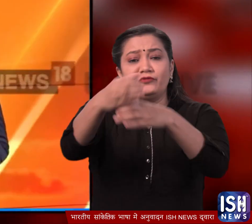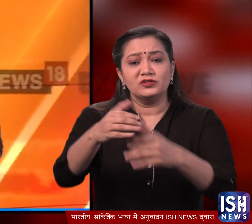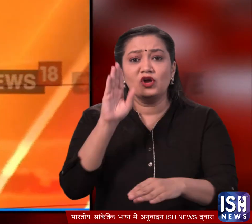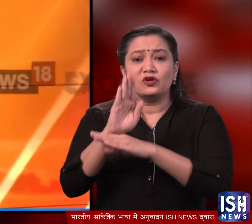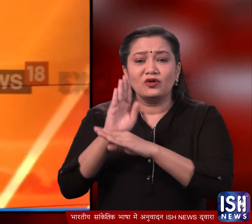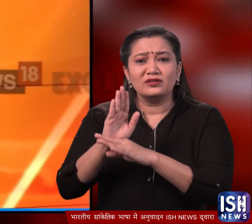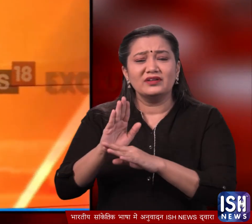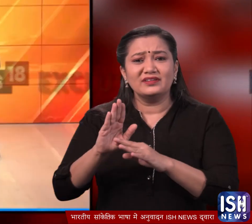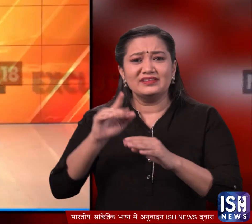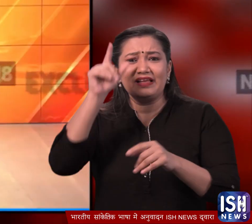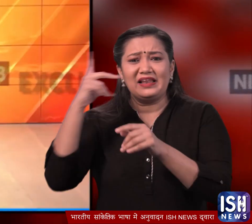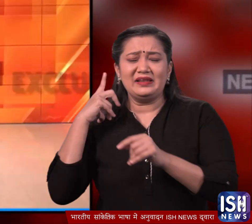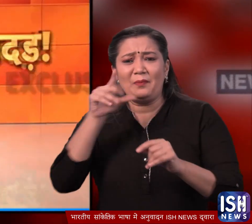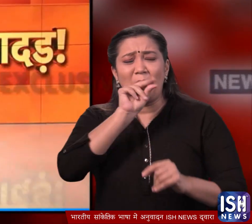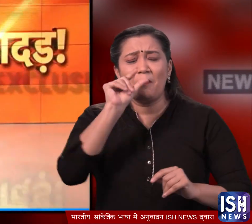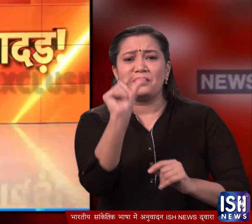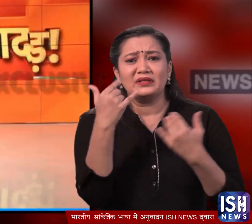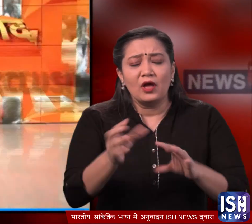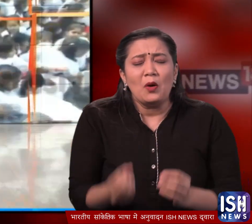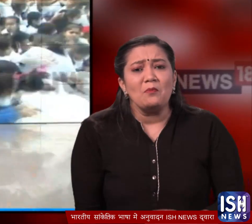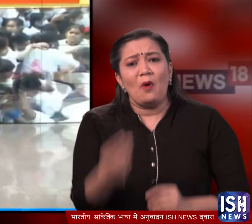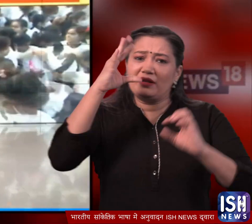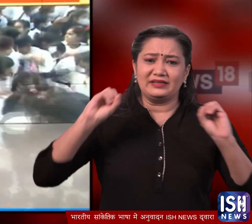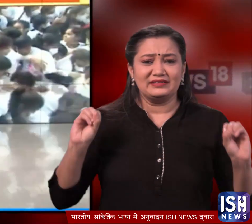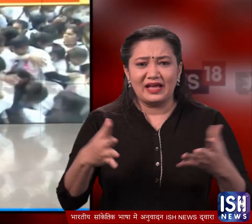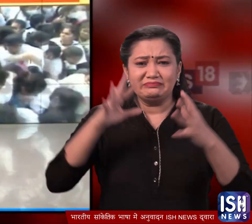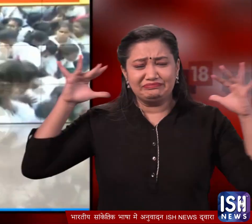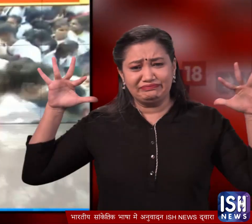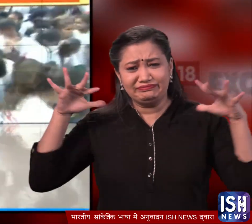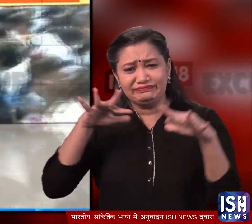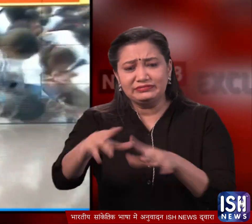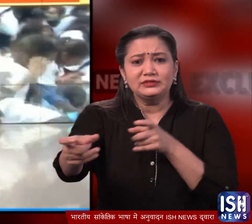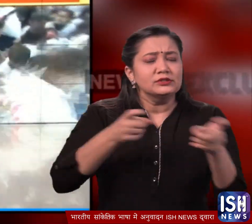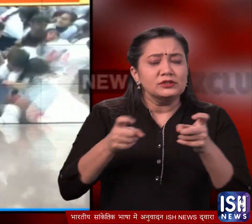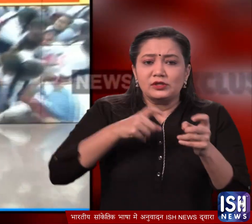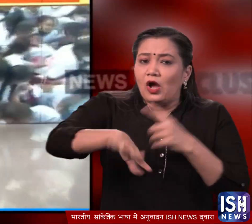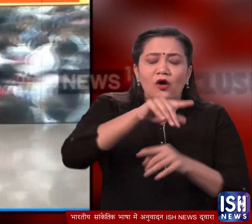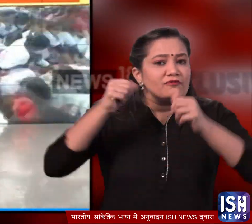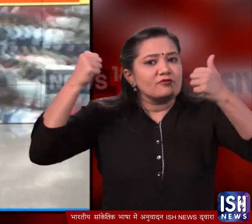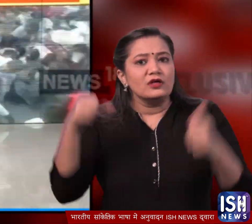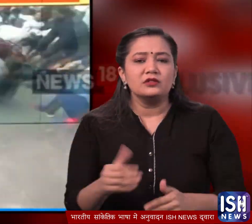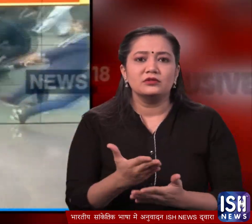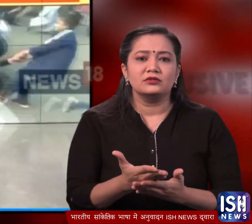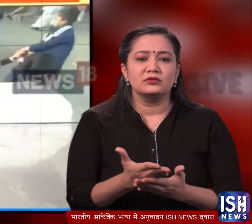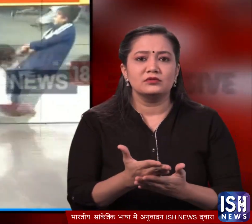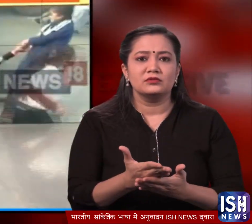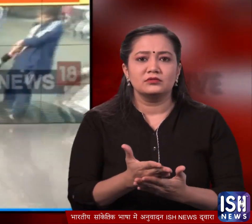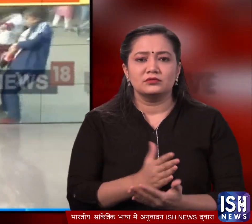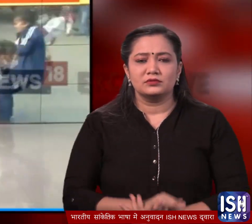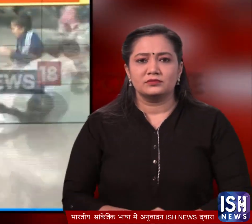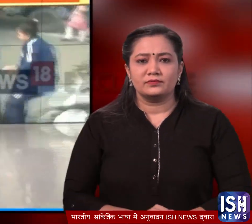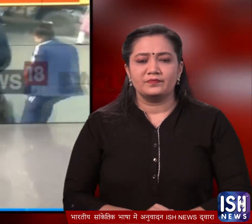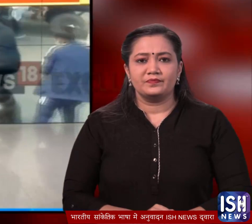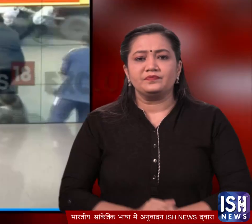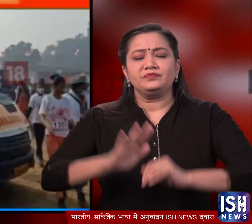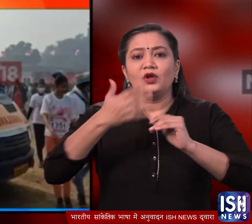मिला। यही नहीं, भगदड़ पर कांग्रेस नेताओं ने बेतुका बयान तक दे डाला। यह मैराथन सुबह सुबह शुरू हुई, जिसमें उमड़ी भीड़ को संभालने में आयोजकों के हाथ पांव फूल